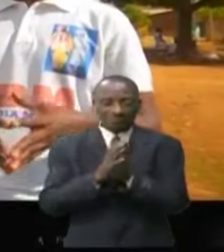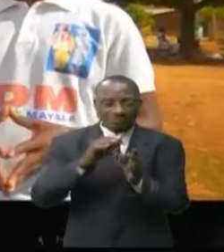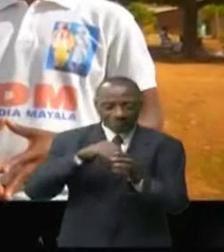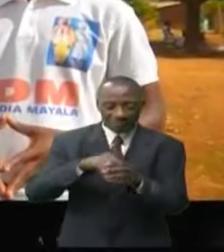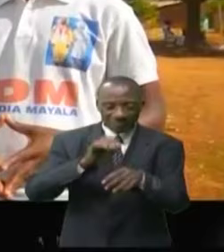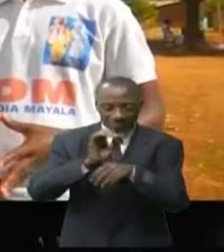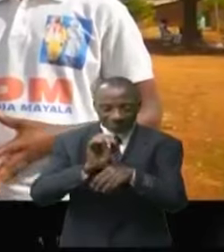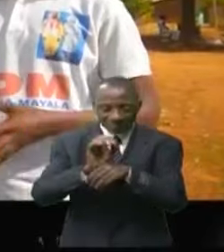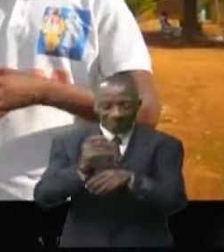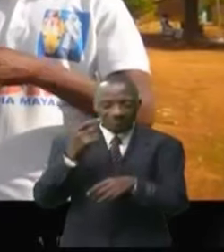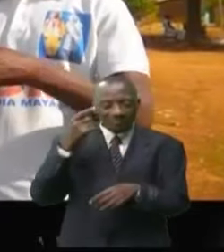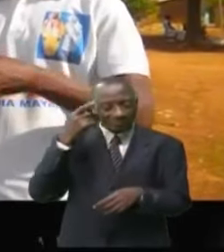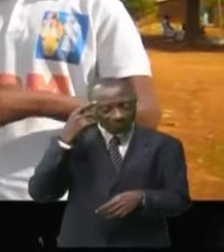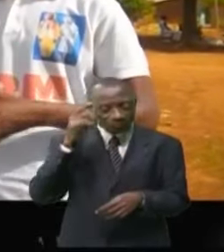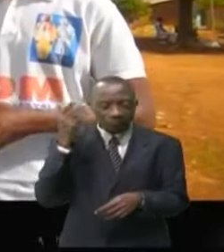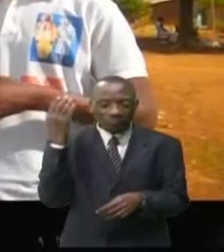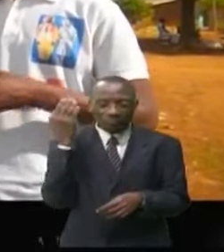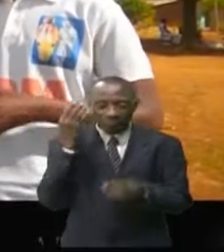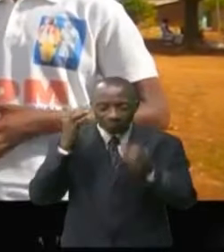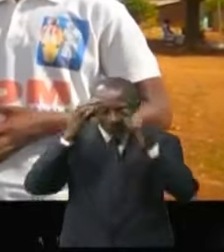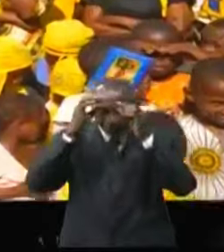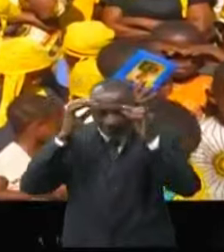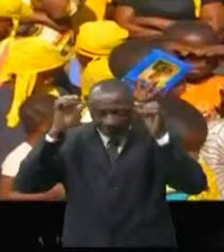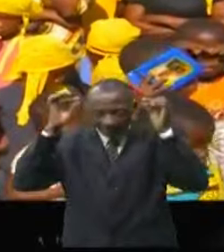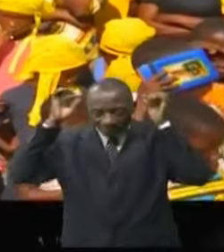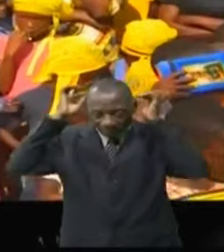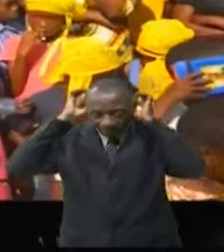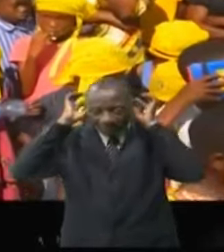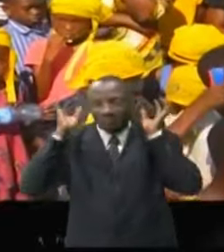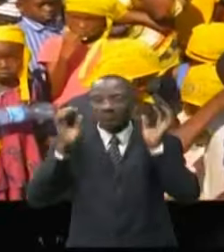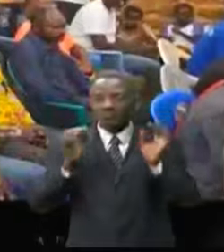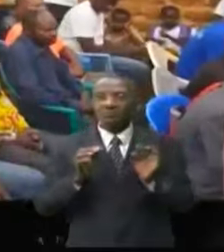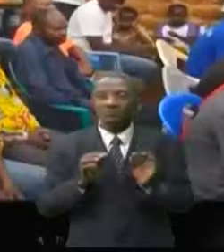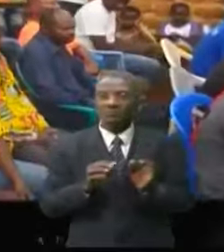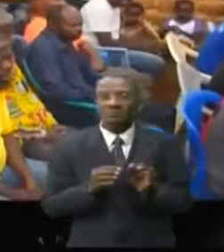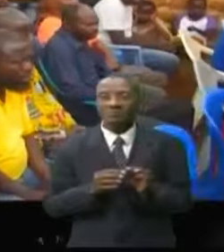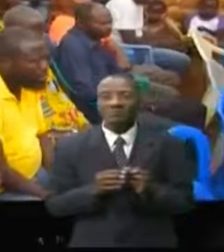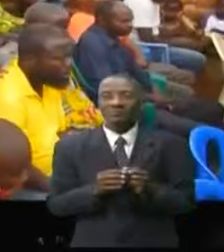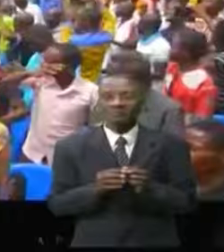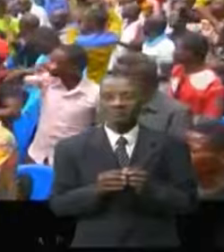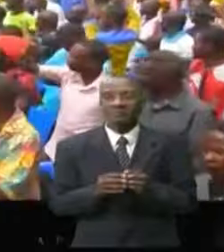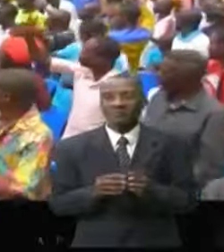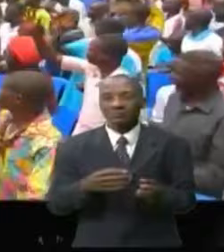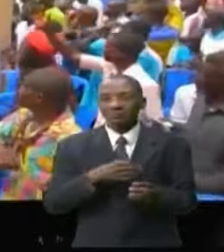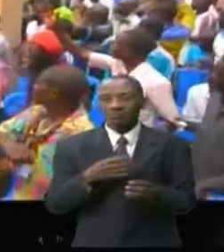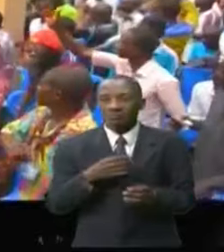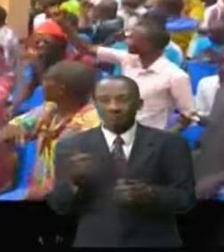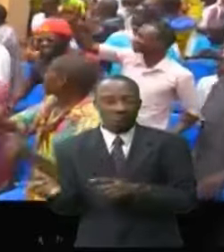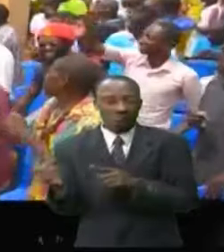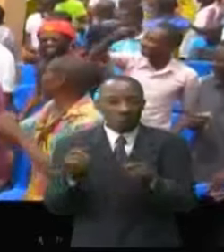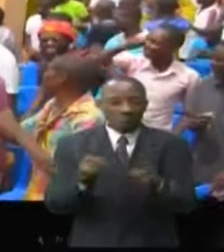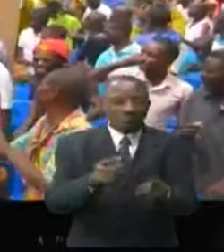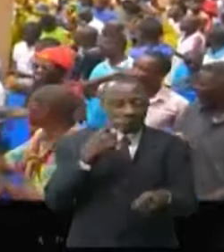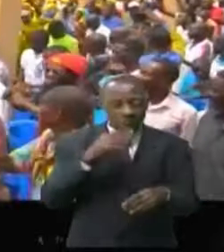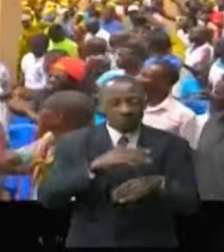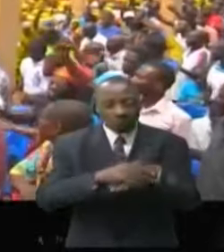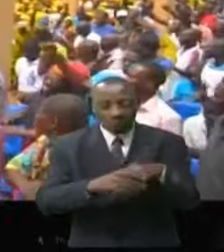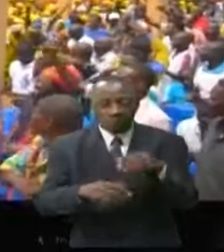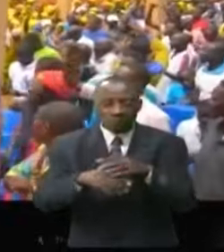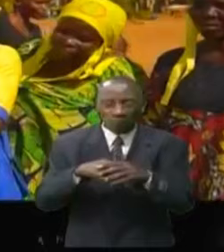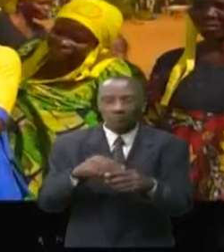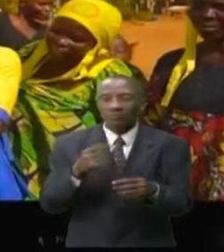apporter la correction voulue à cet aspect du programme du chef de l'État l'accueil que le fidèle de bndouia Congo ont